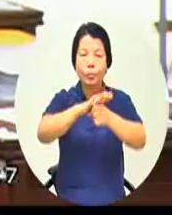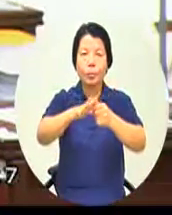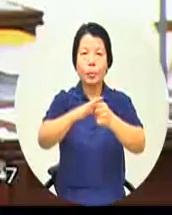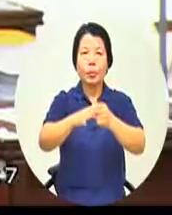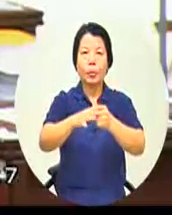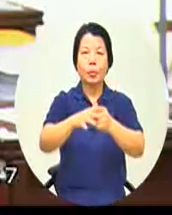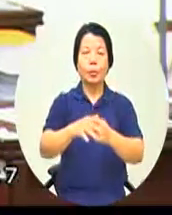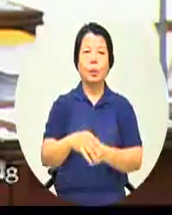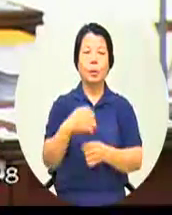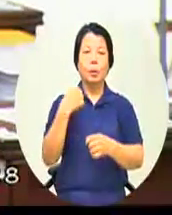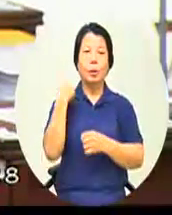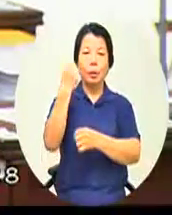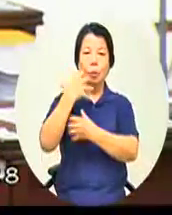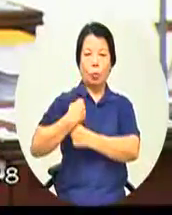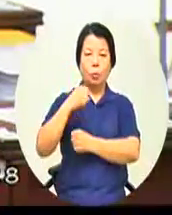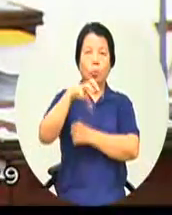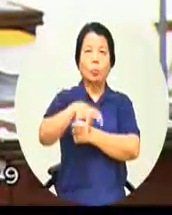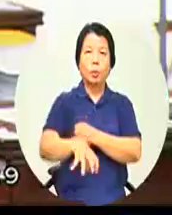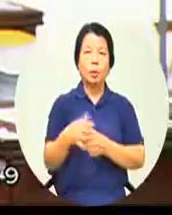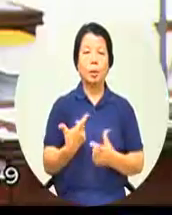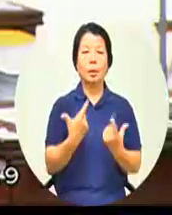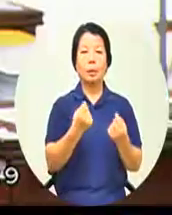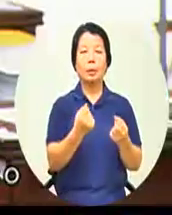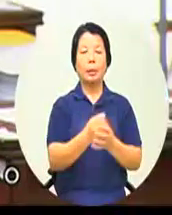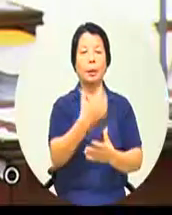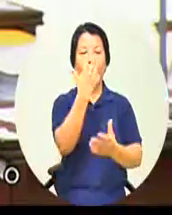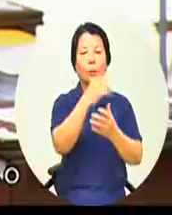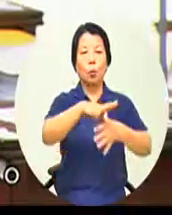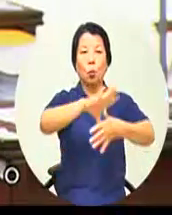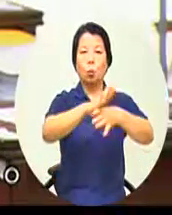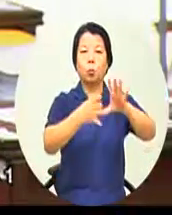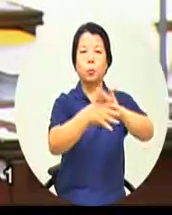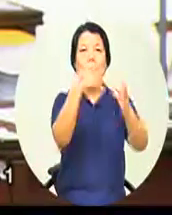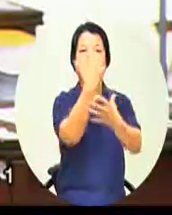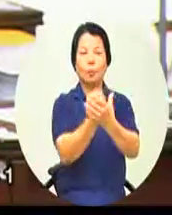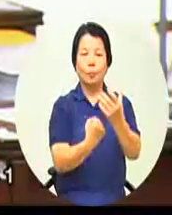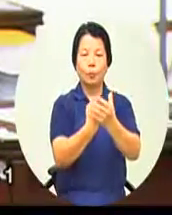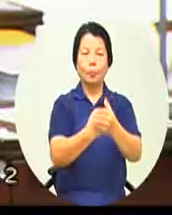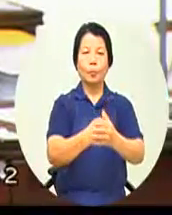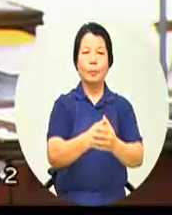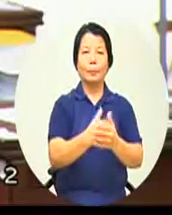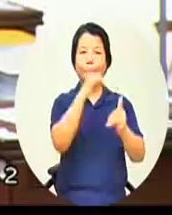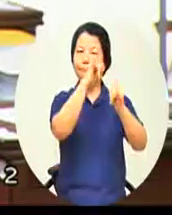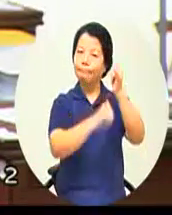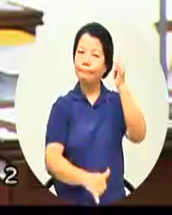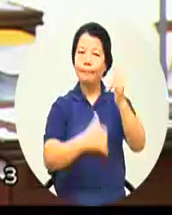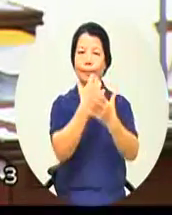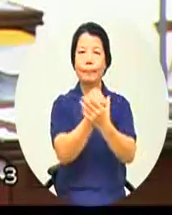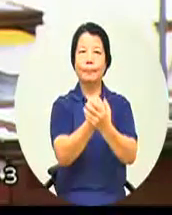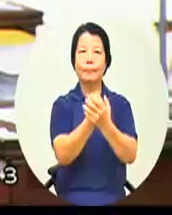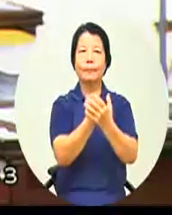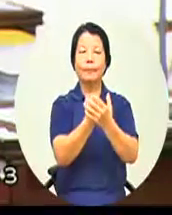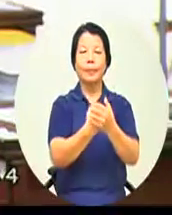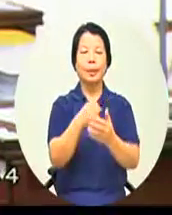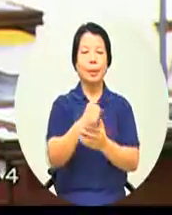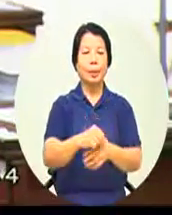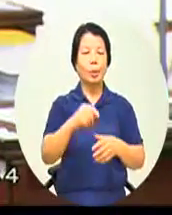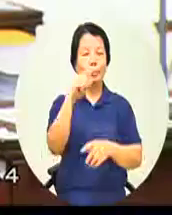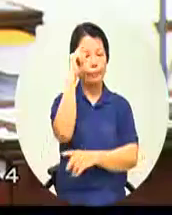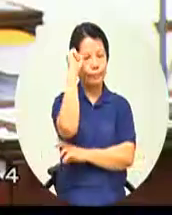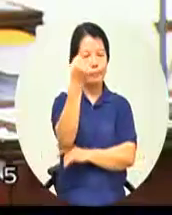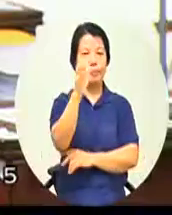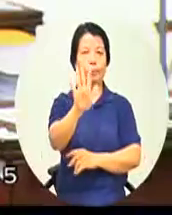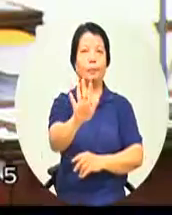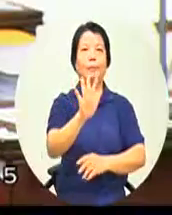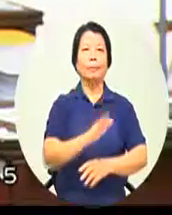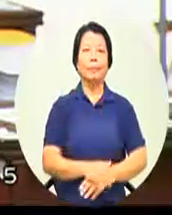咧个来恢复以前的这个原貌的保存落来，对不对吼？啊，这历史保存落来，对不对吼？咱讲实咧，我感觉这也真有意义啦。但是咧，